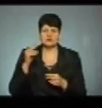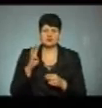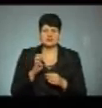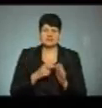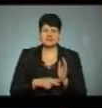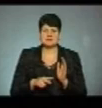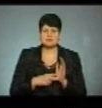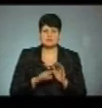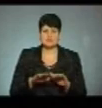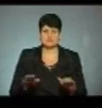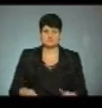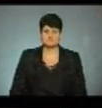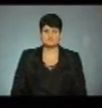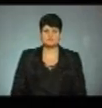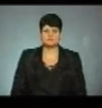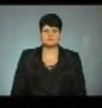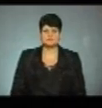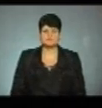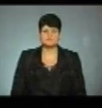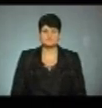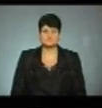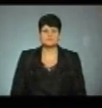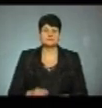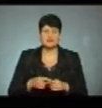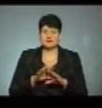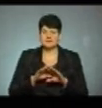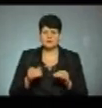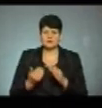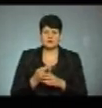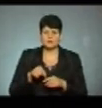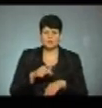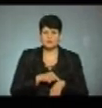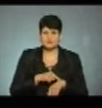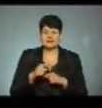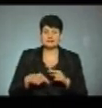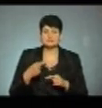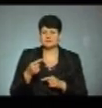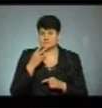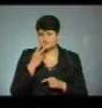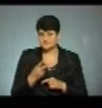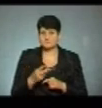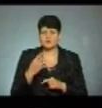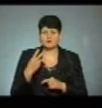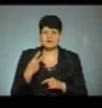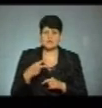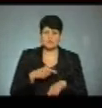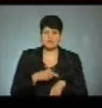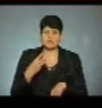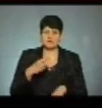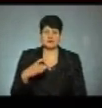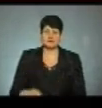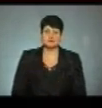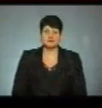учнів, повідомив Володимир Приймак. Це вся інформація на цю годину. Наступний випуск дивіться о 20:30.